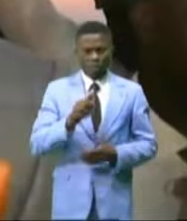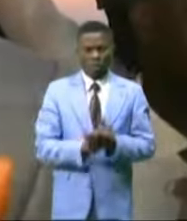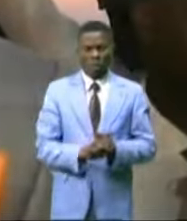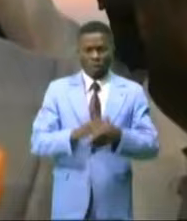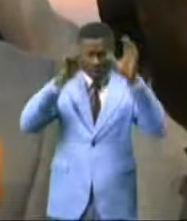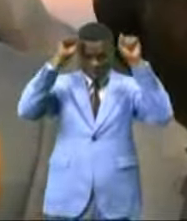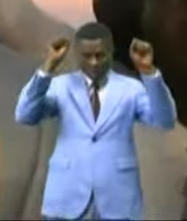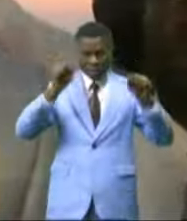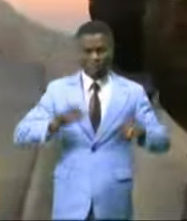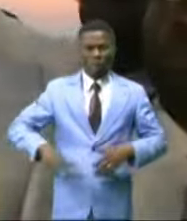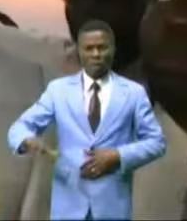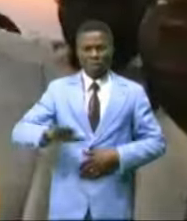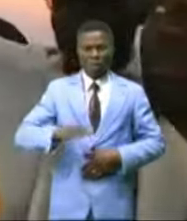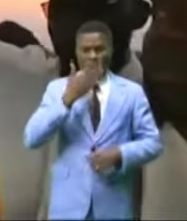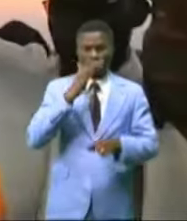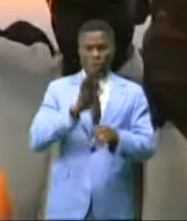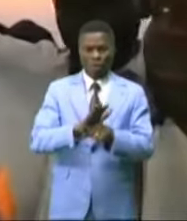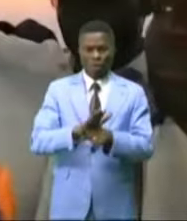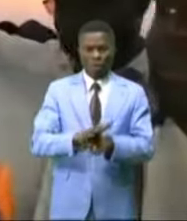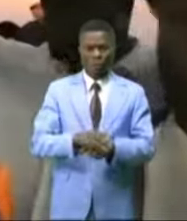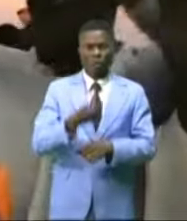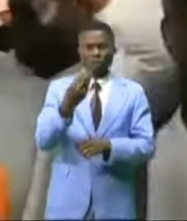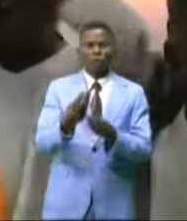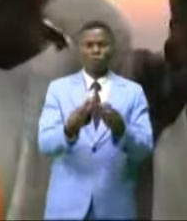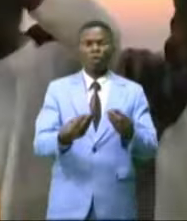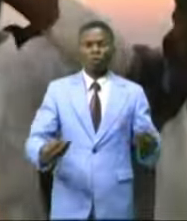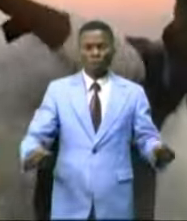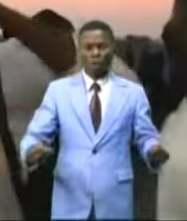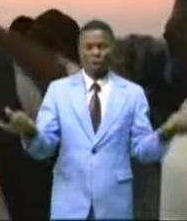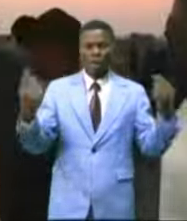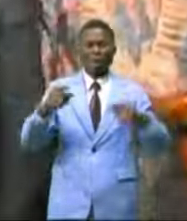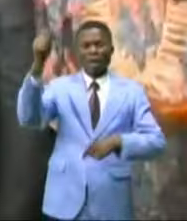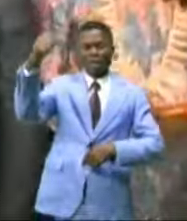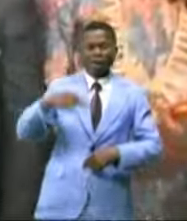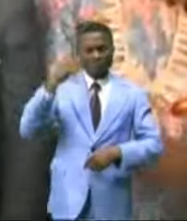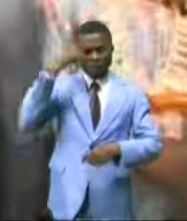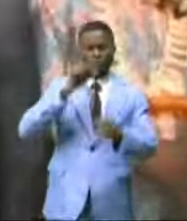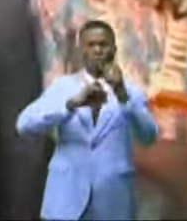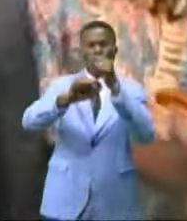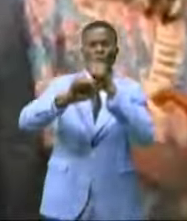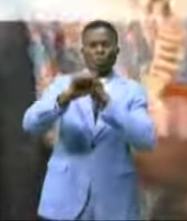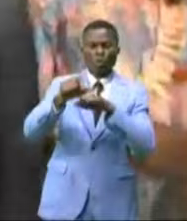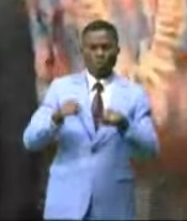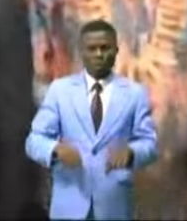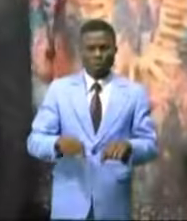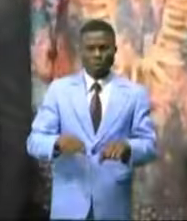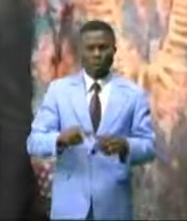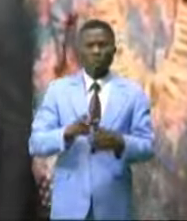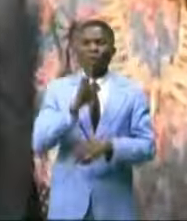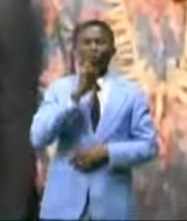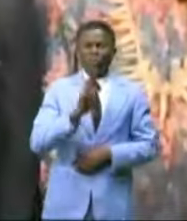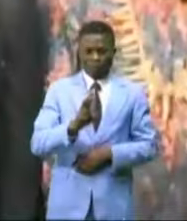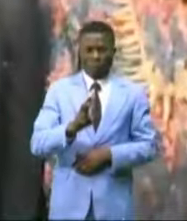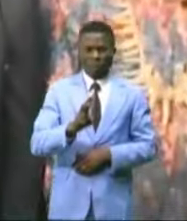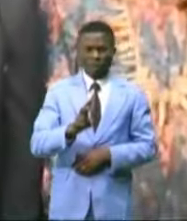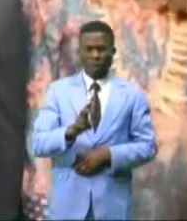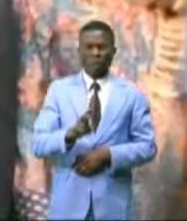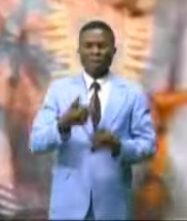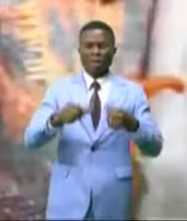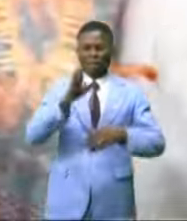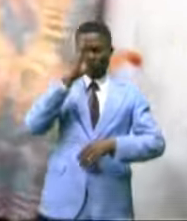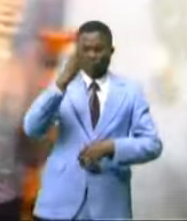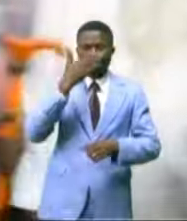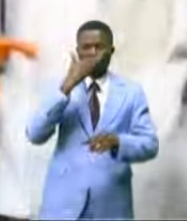a promis de revenir comme il avait dit lorsqu'il pour la fagane certainement il va être ici que ça sera la première